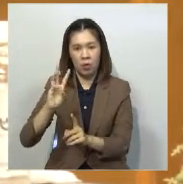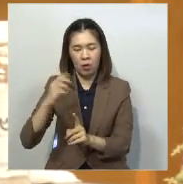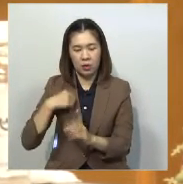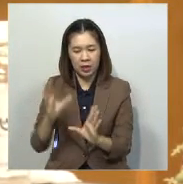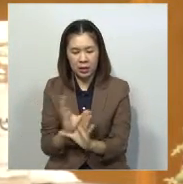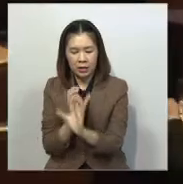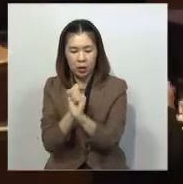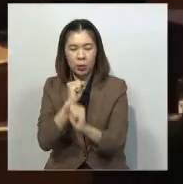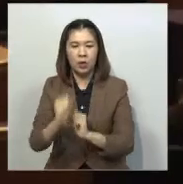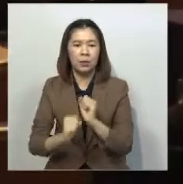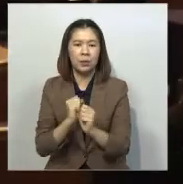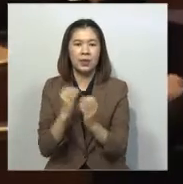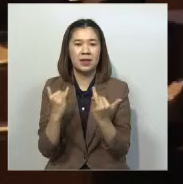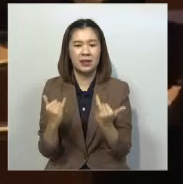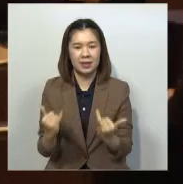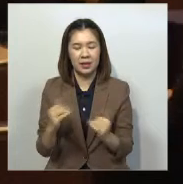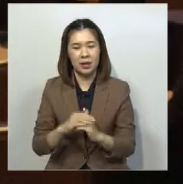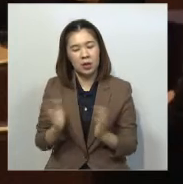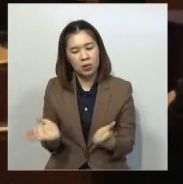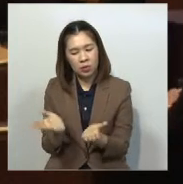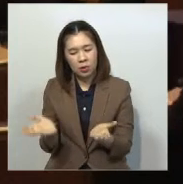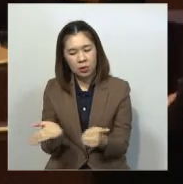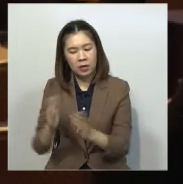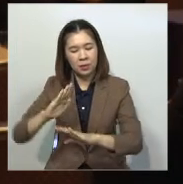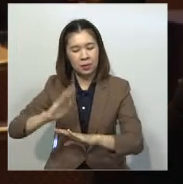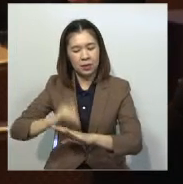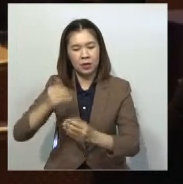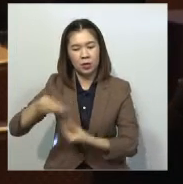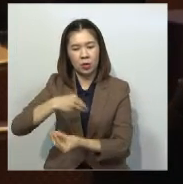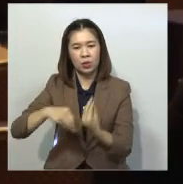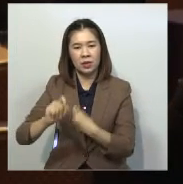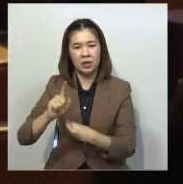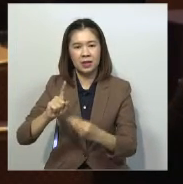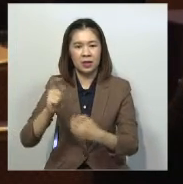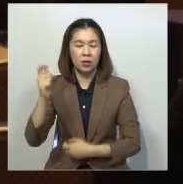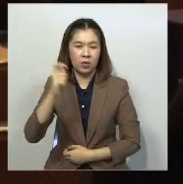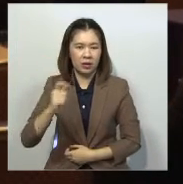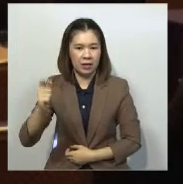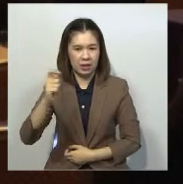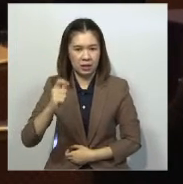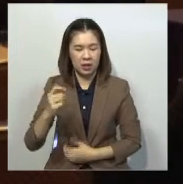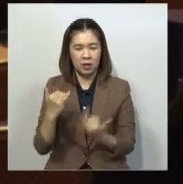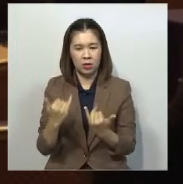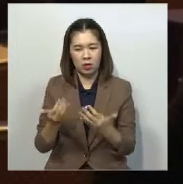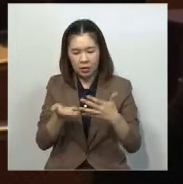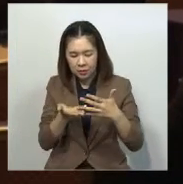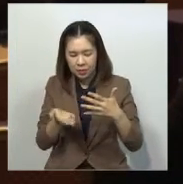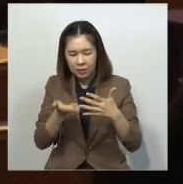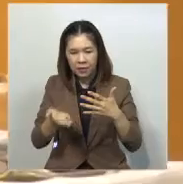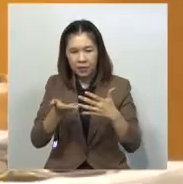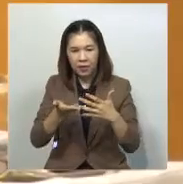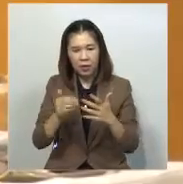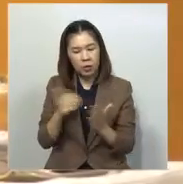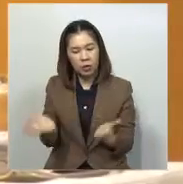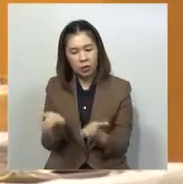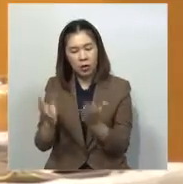ข้อสรุปภายในปีนี้รวมทั้งเร่งส่งเสริมศักยภาพทางเศรษฐกิจของภูมิภาคเอเชียที่กำลังขยับขึ้นมาเป็นตัวขับเคลื่อนเศ